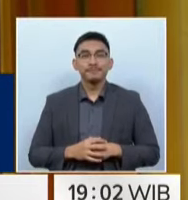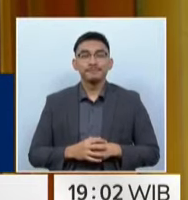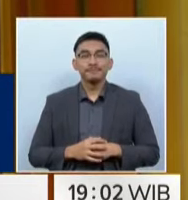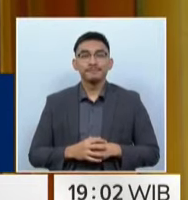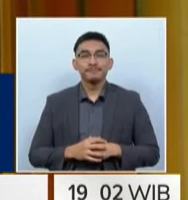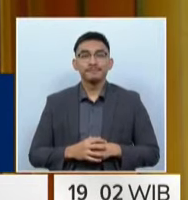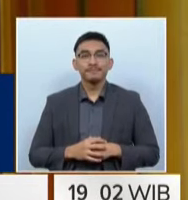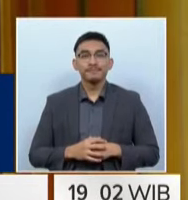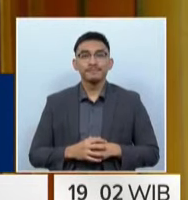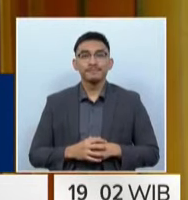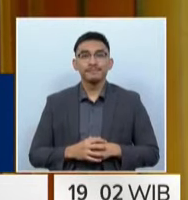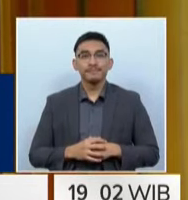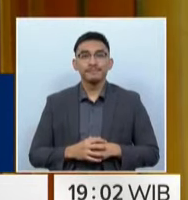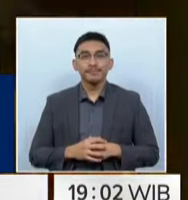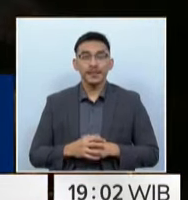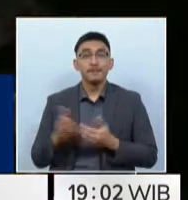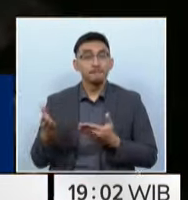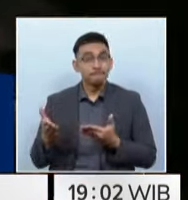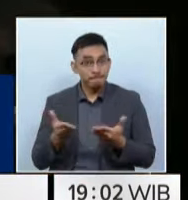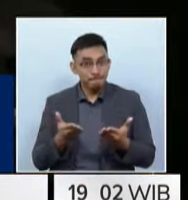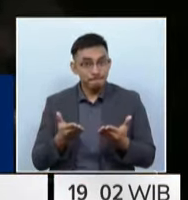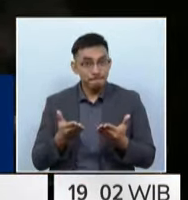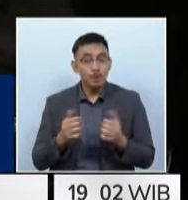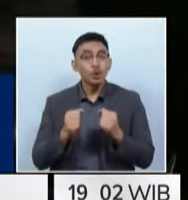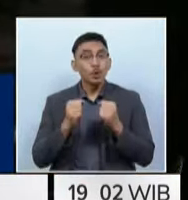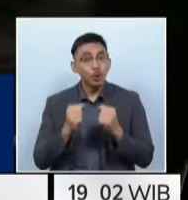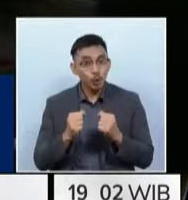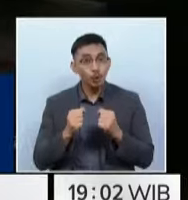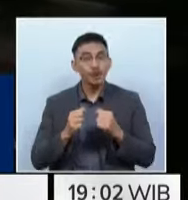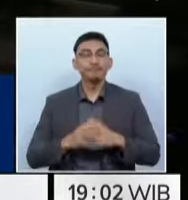berkenan Bapak menempati tempat duduk yang telah